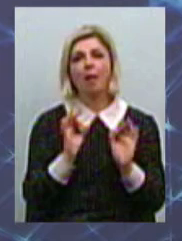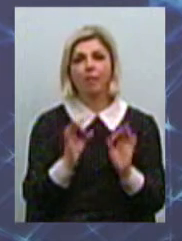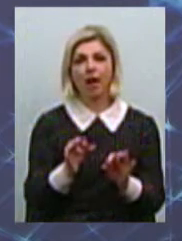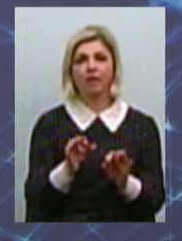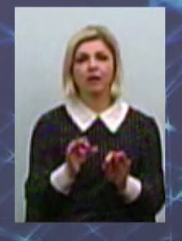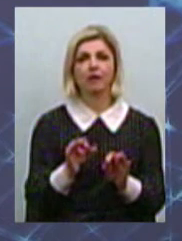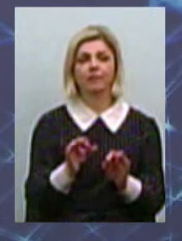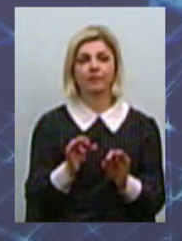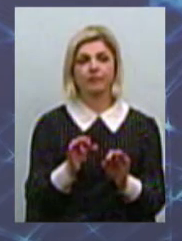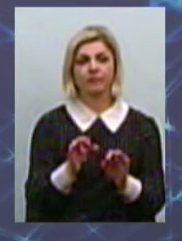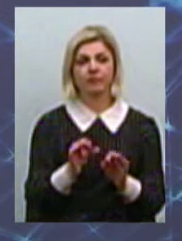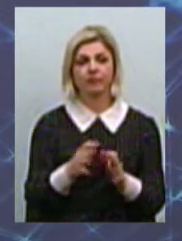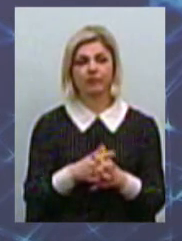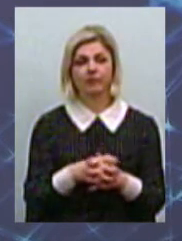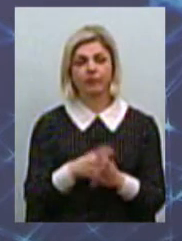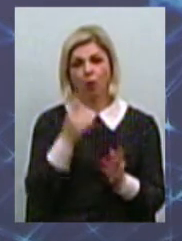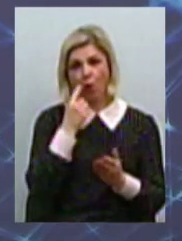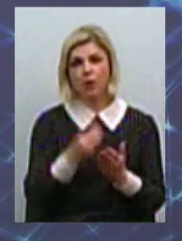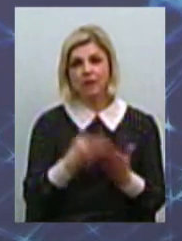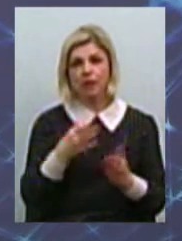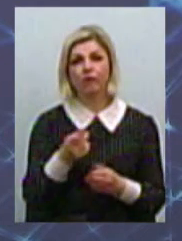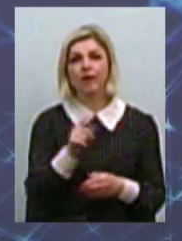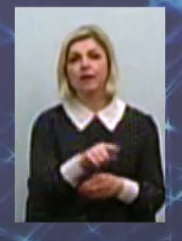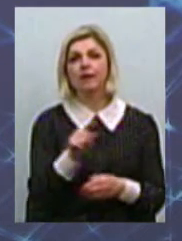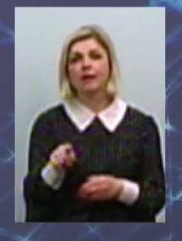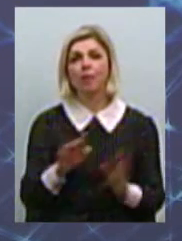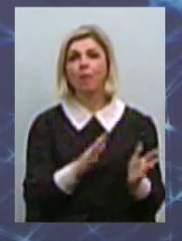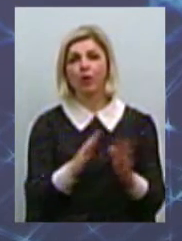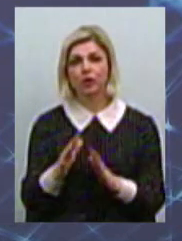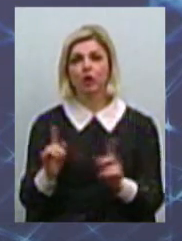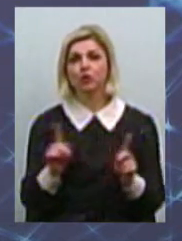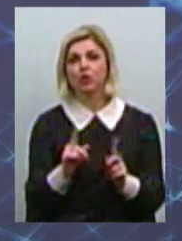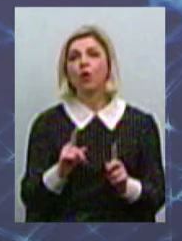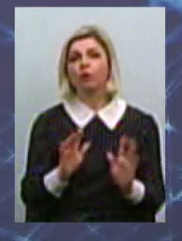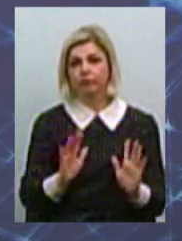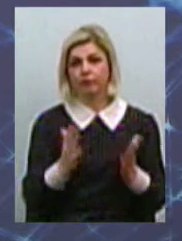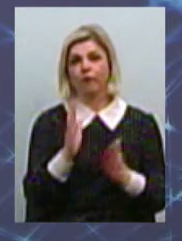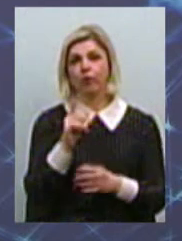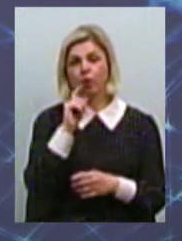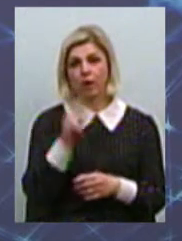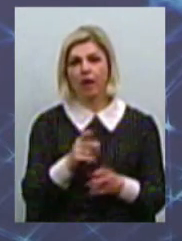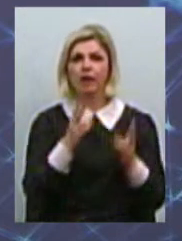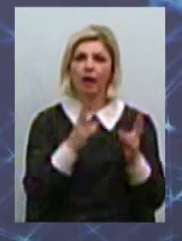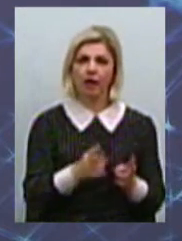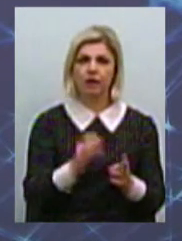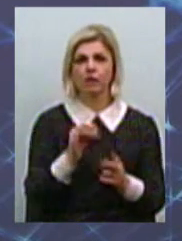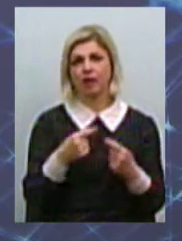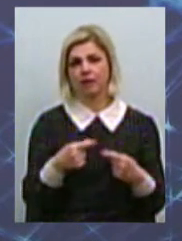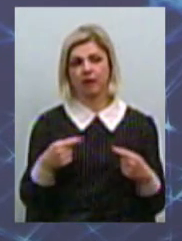розставляти, оцінювати ті події, які відбуваються в Україні, трагічні і так